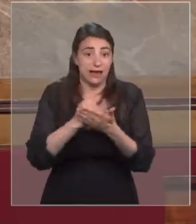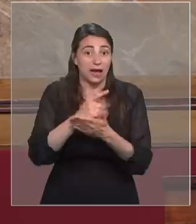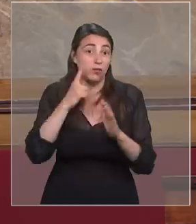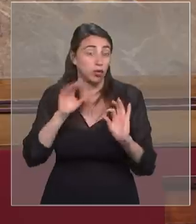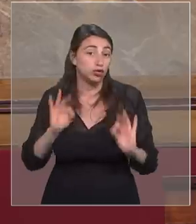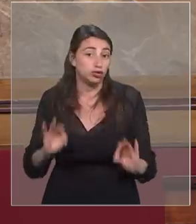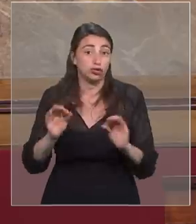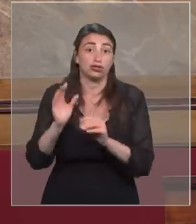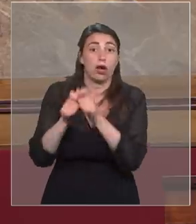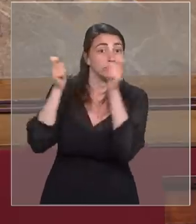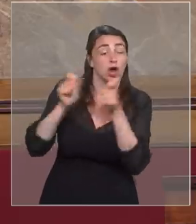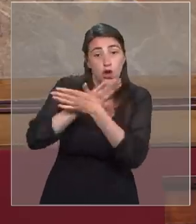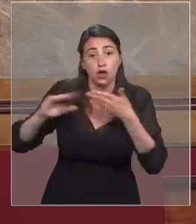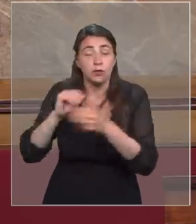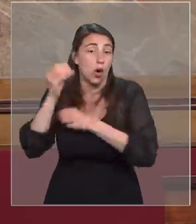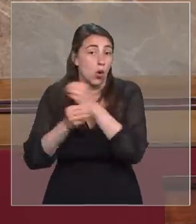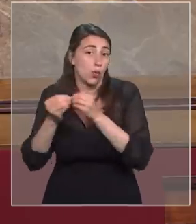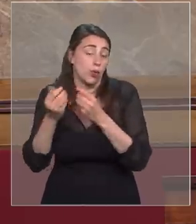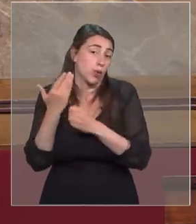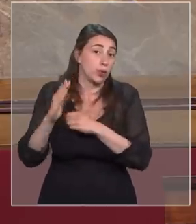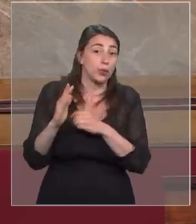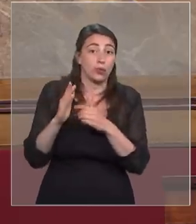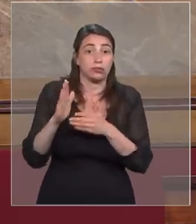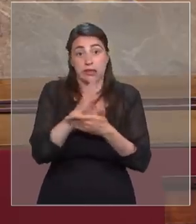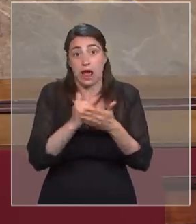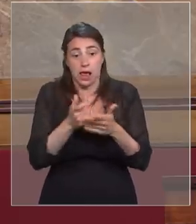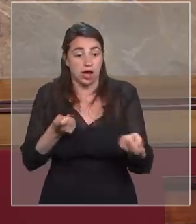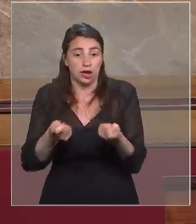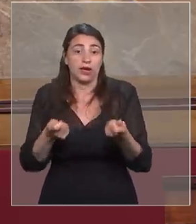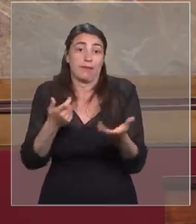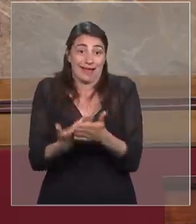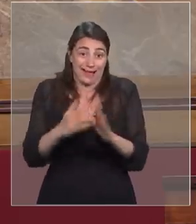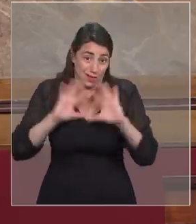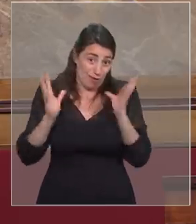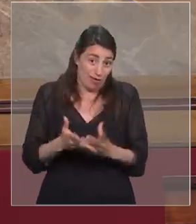transmission d'entreprise, force est de constater que les dispositifs actuels, dont sont souvent